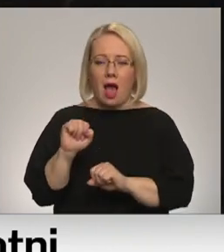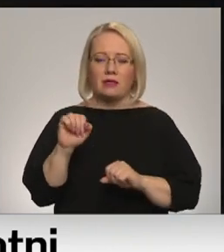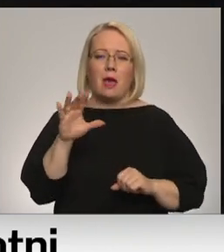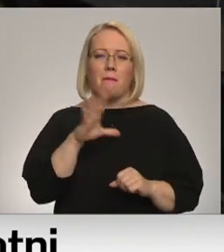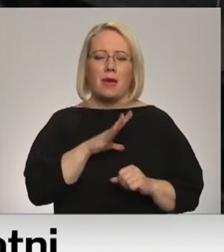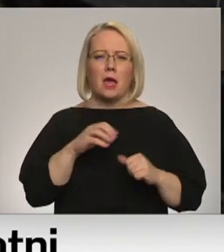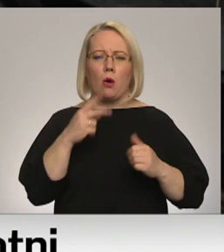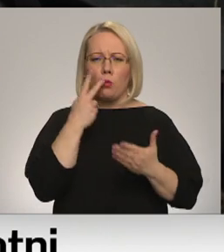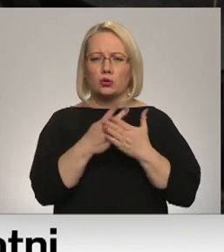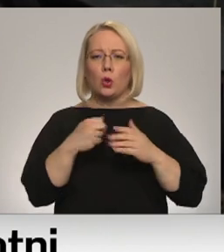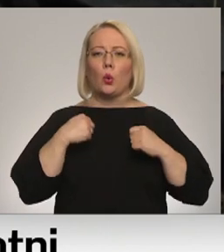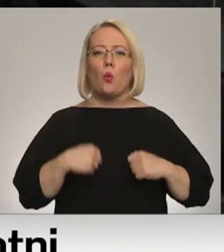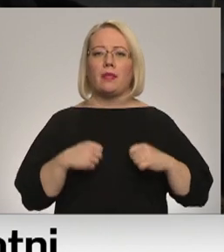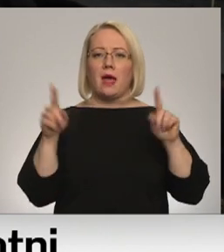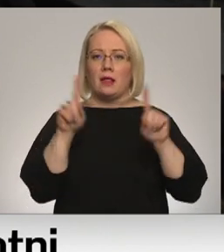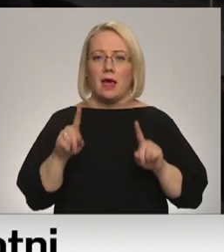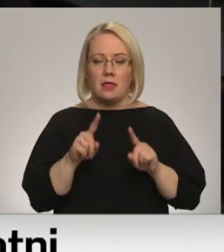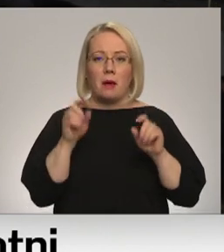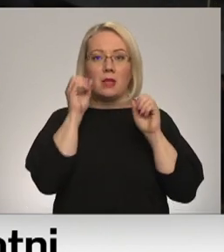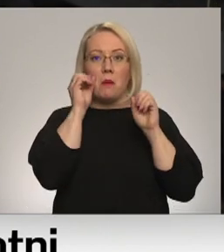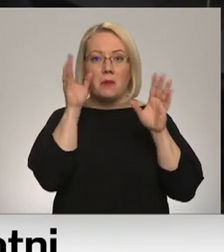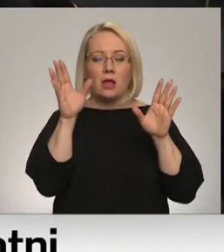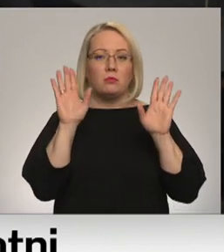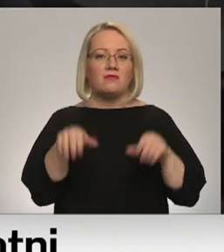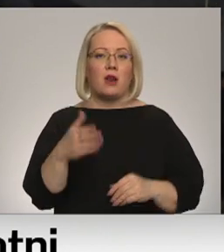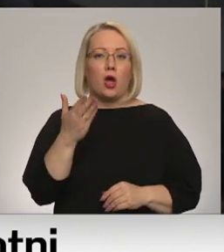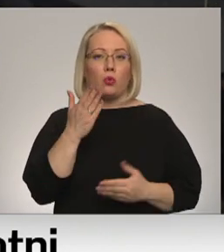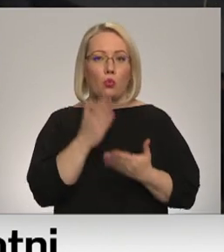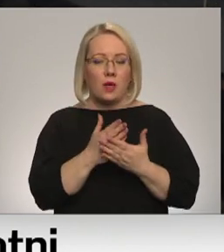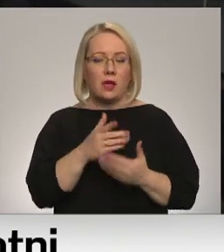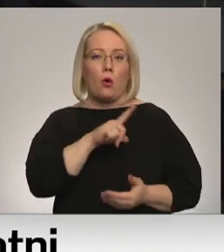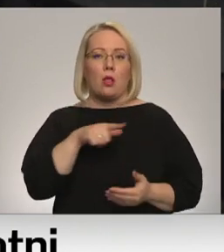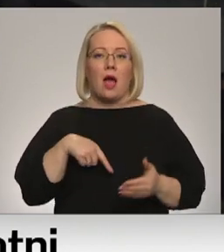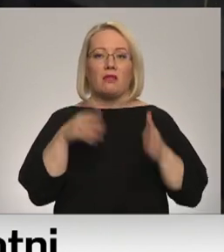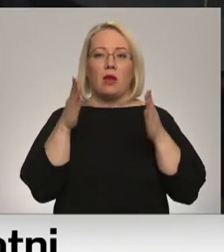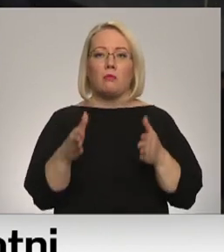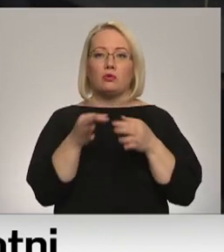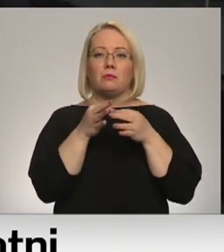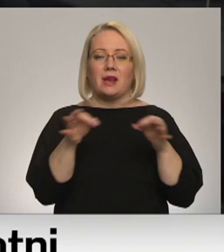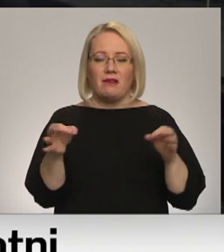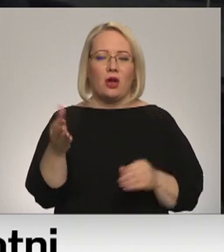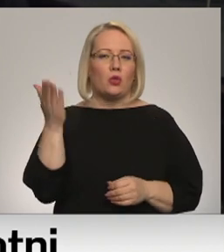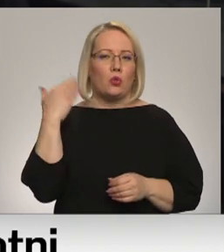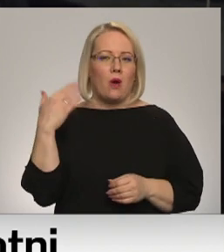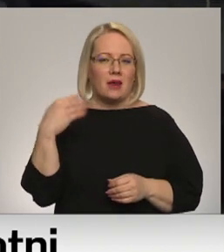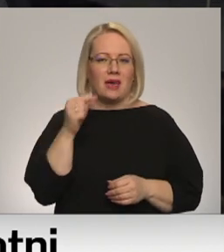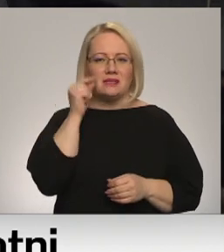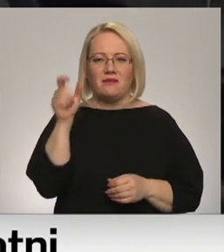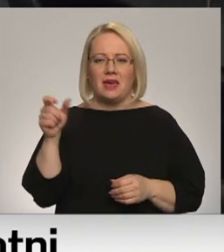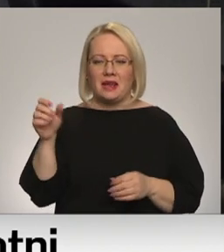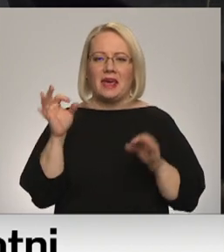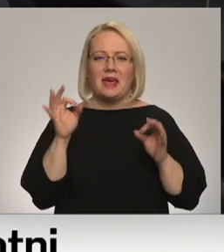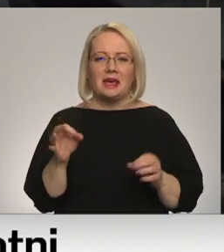kā goda lietu, bet tam, ka brīnums varētu notikt un Latvija varētu kļūt brīva, to lai gan vīri īsti